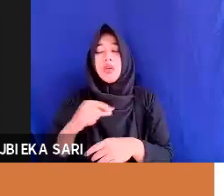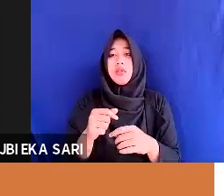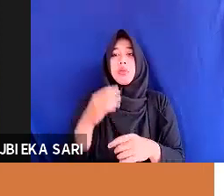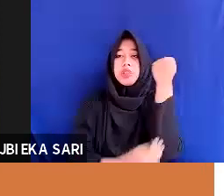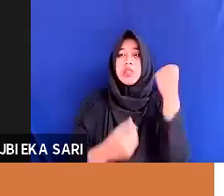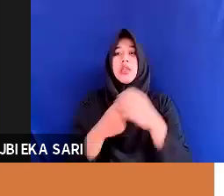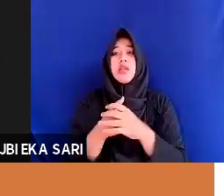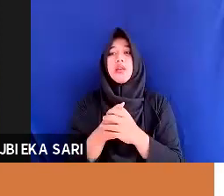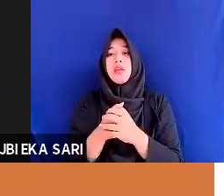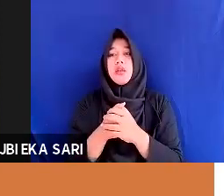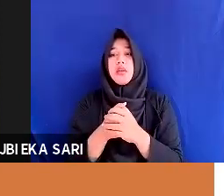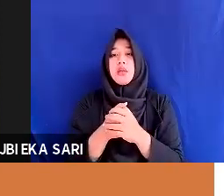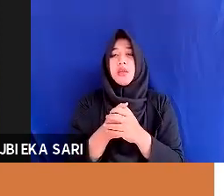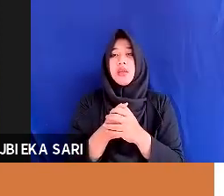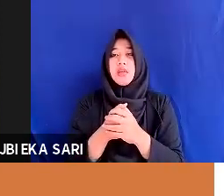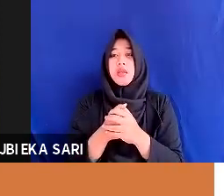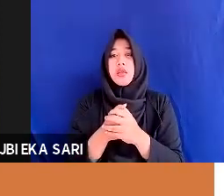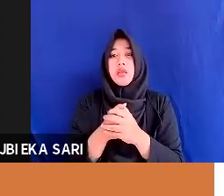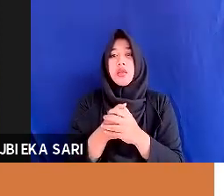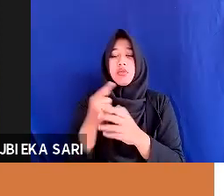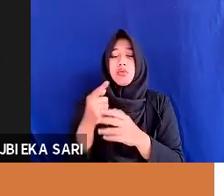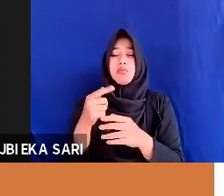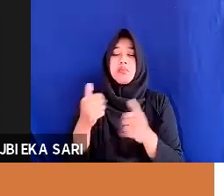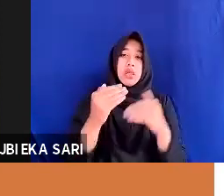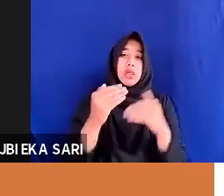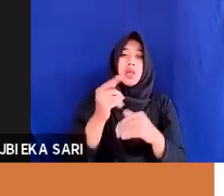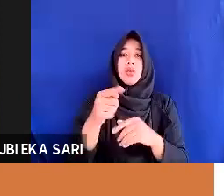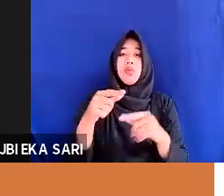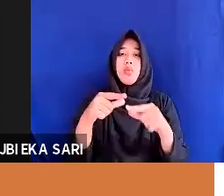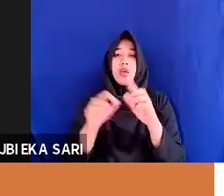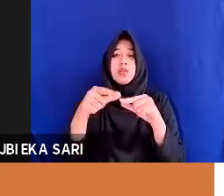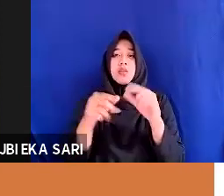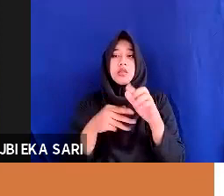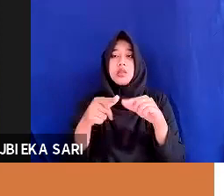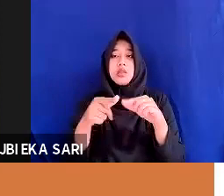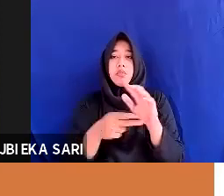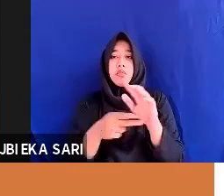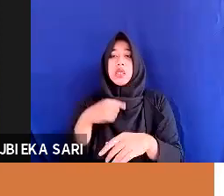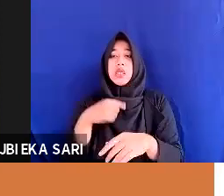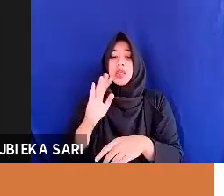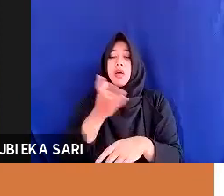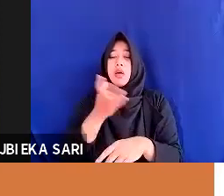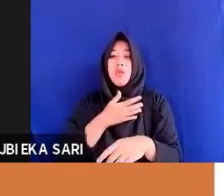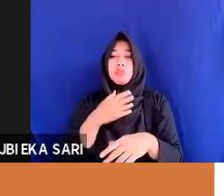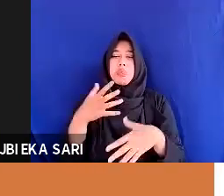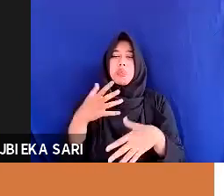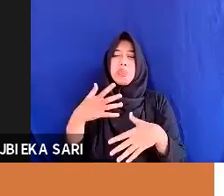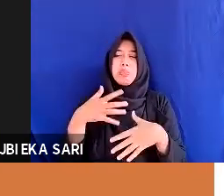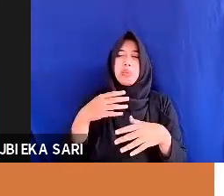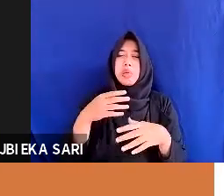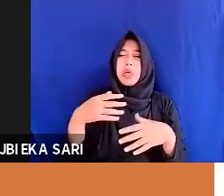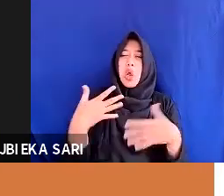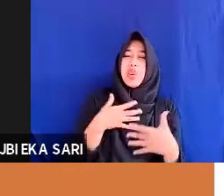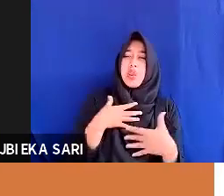ini ancaman dan tantangan. Saya tidak ingin menakut-nakuti Bapak dan Ibu, tapi kan semuanya kita tahu bahwa kalau kita